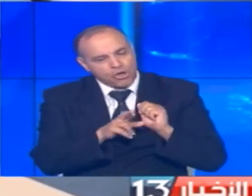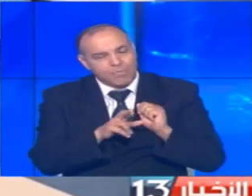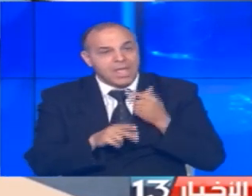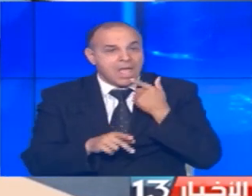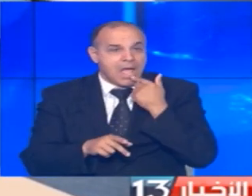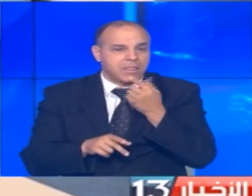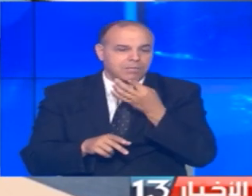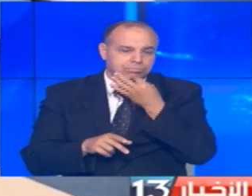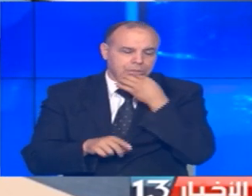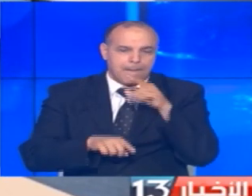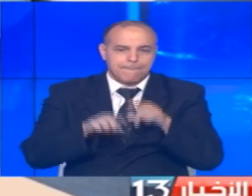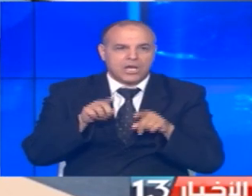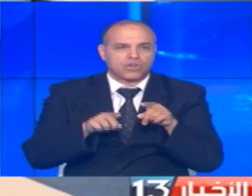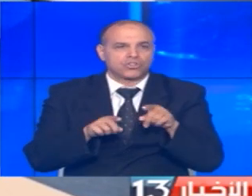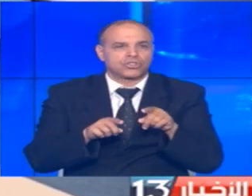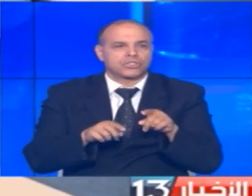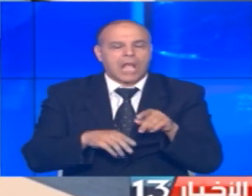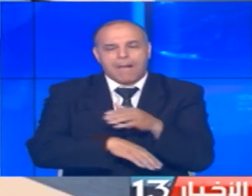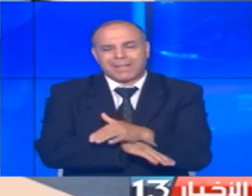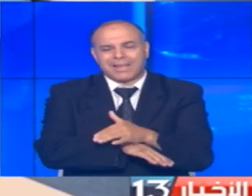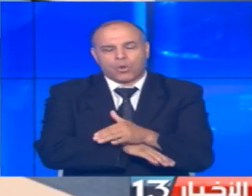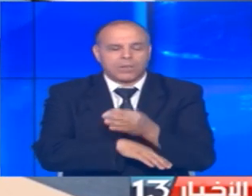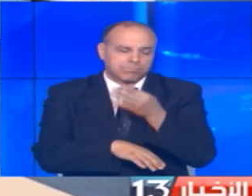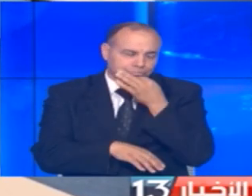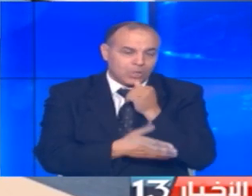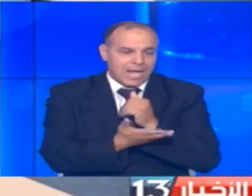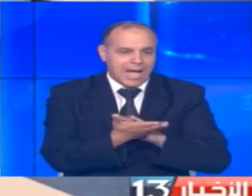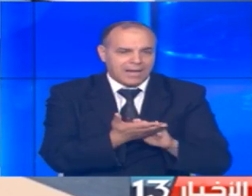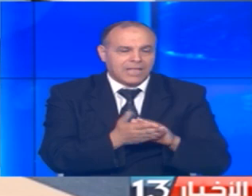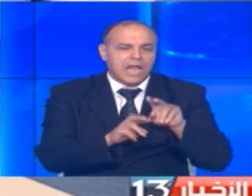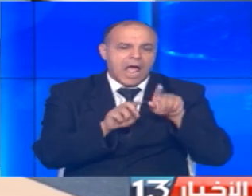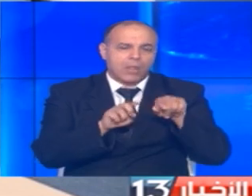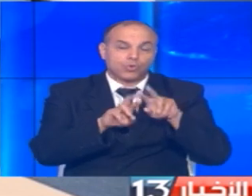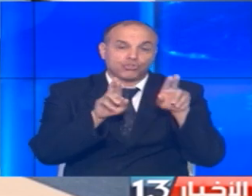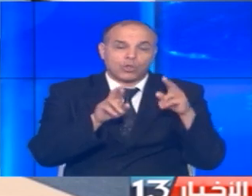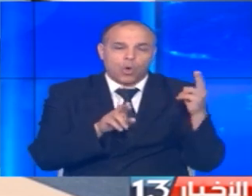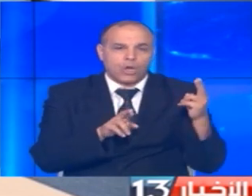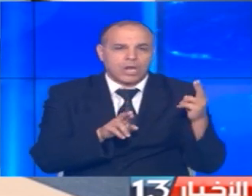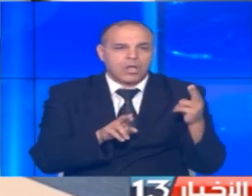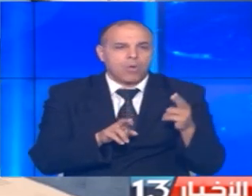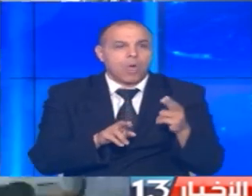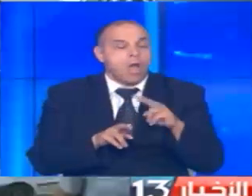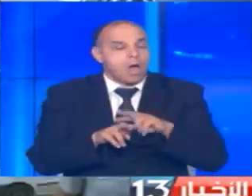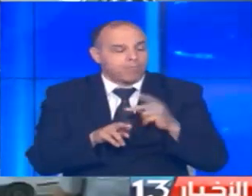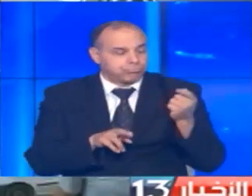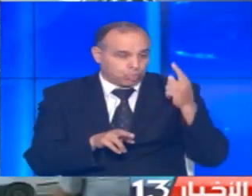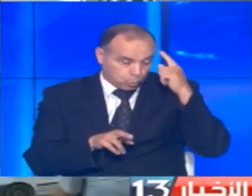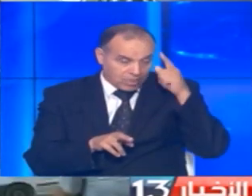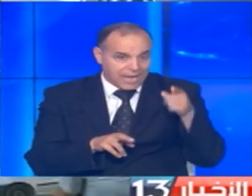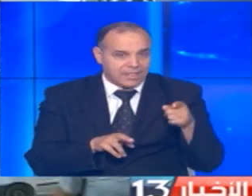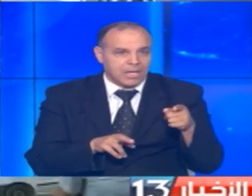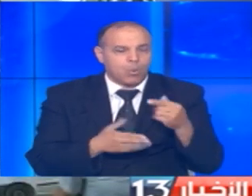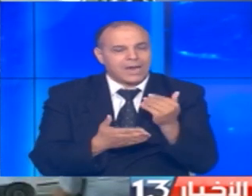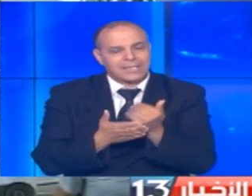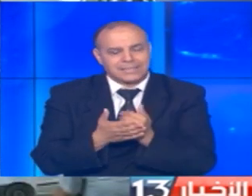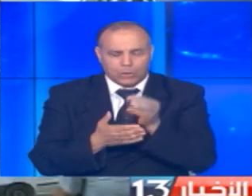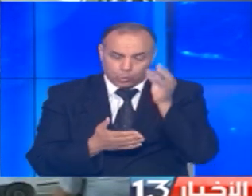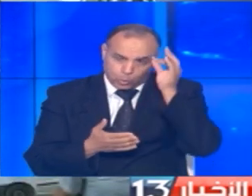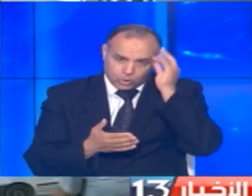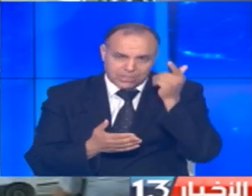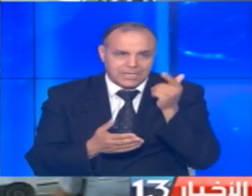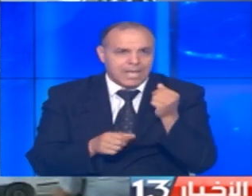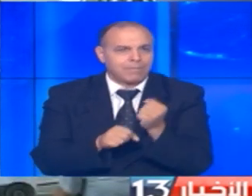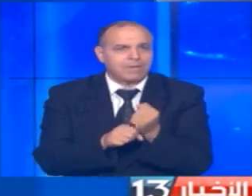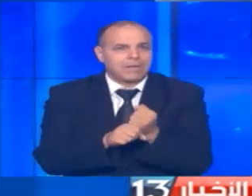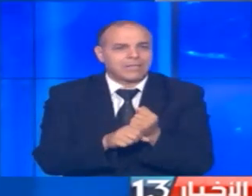وقد استفاد عدد من المعطلين عن العمل وأصحاب الشهائد العليا والرأس مال الوطني والاقتصاد التونسي من